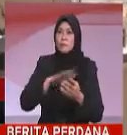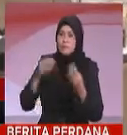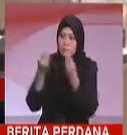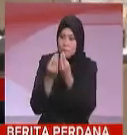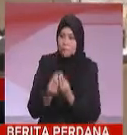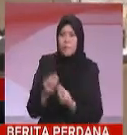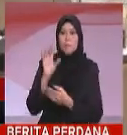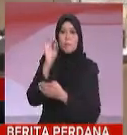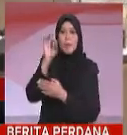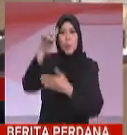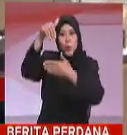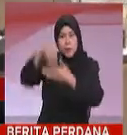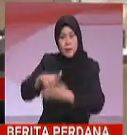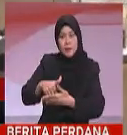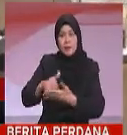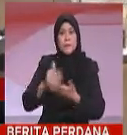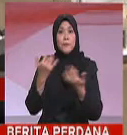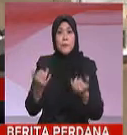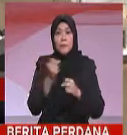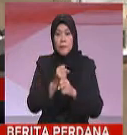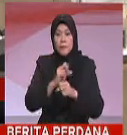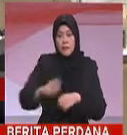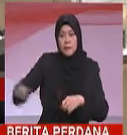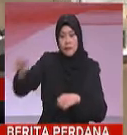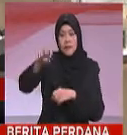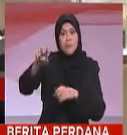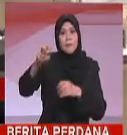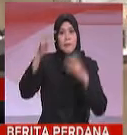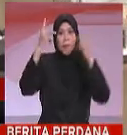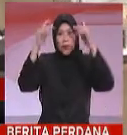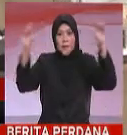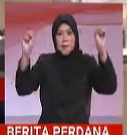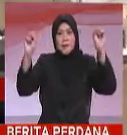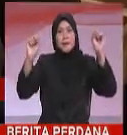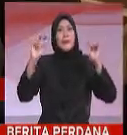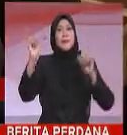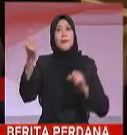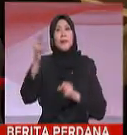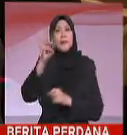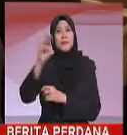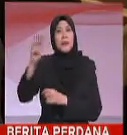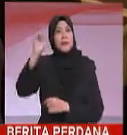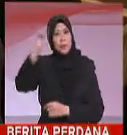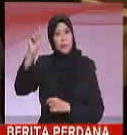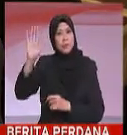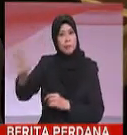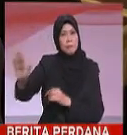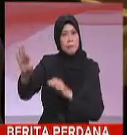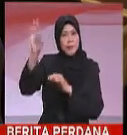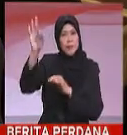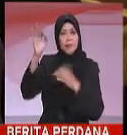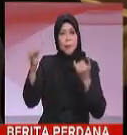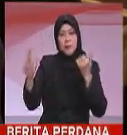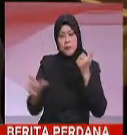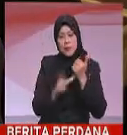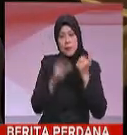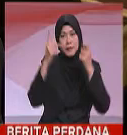8 undi. Jawatan Presiden tidak dipertandingkan kerana dihaskan kepada Menteri Besar Terengganu, manakala